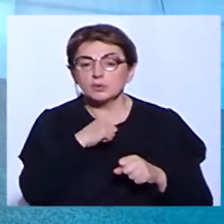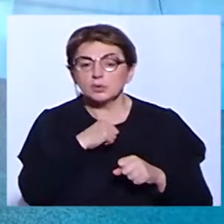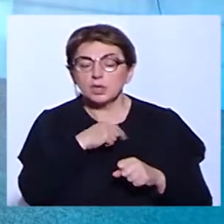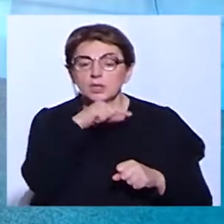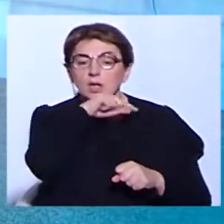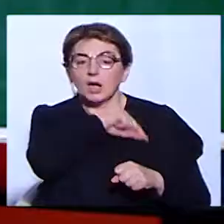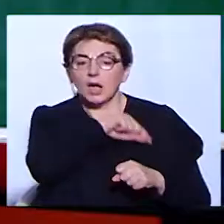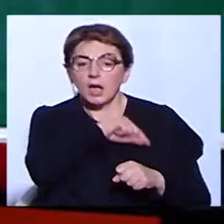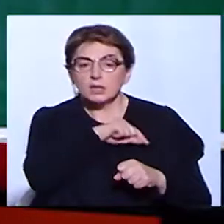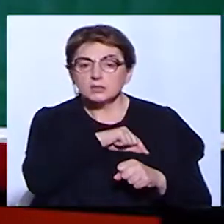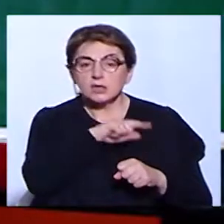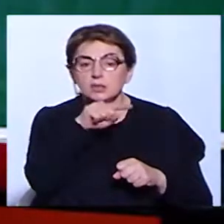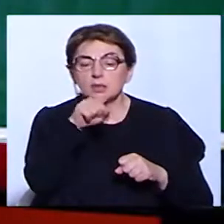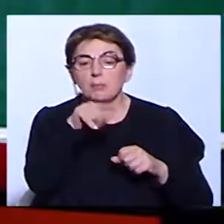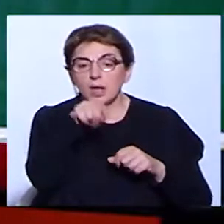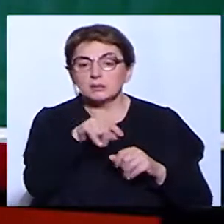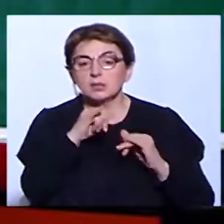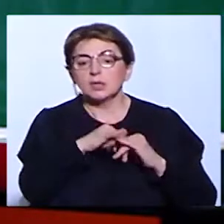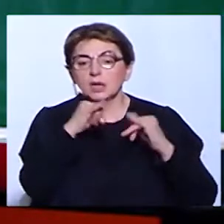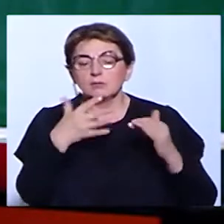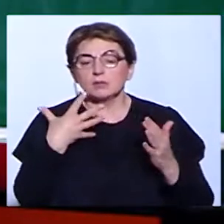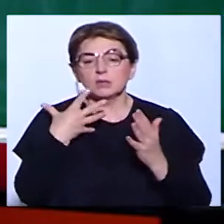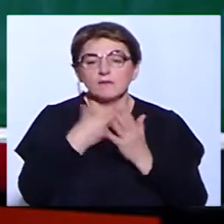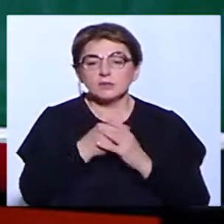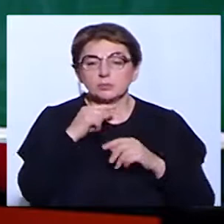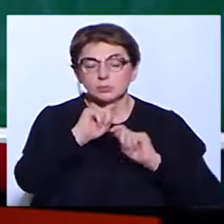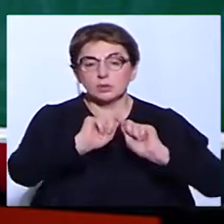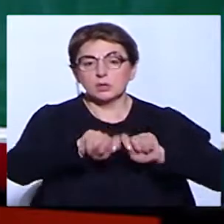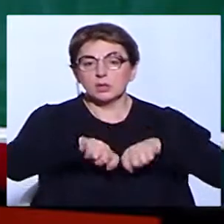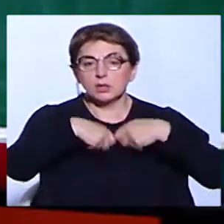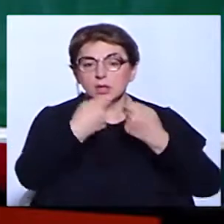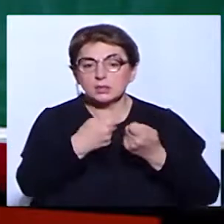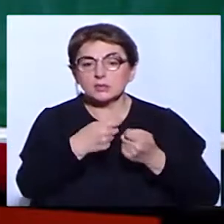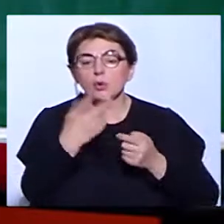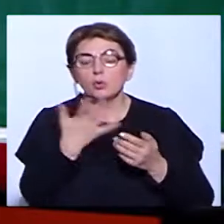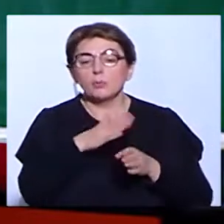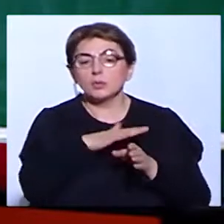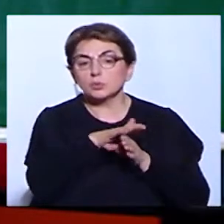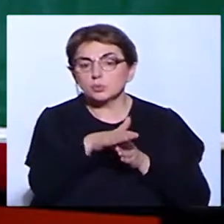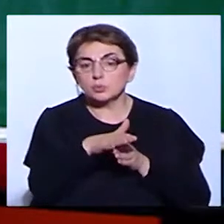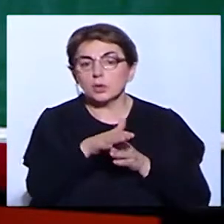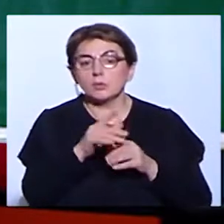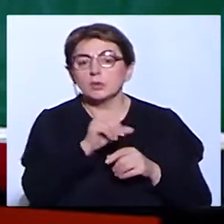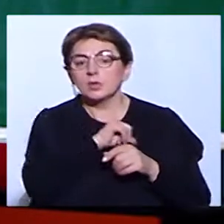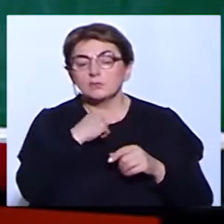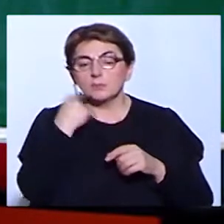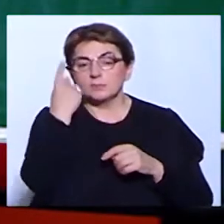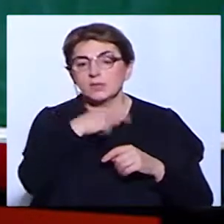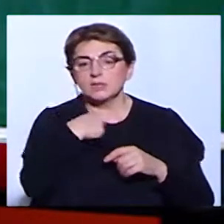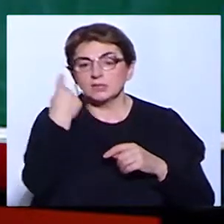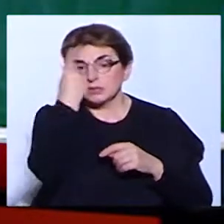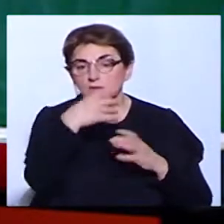ნიშანთვისების და განვითარების თავისებურებების გადაცემა, რომელიც უზრუნველყოფს სახეობის